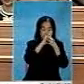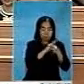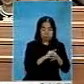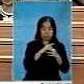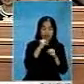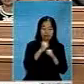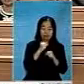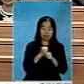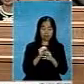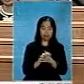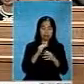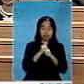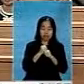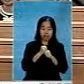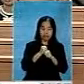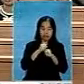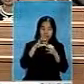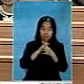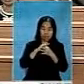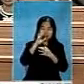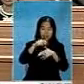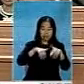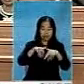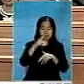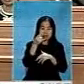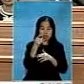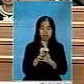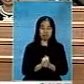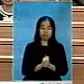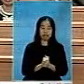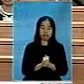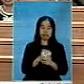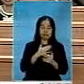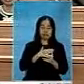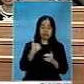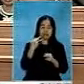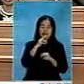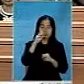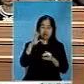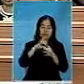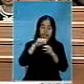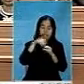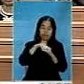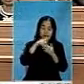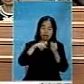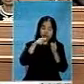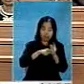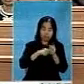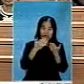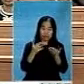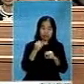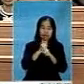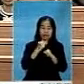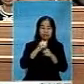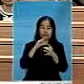ผูกโยงยึดเหนี่ยวจากประชาชนเราได้ใช้ระบบการเลือกตั้งนะครับเป็นการ